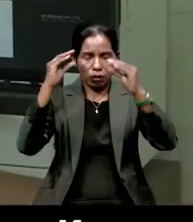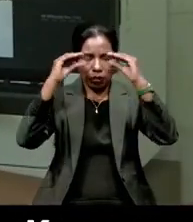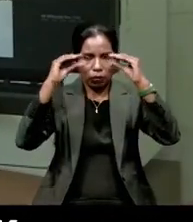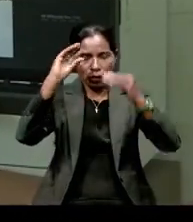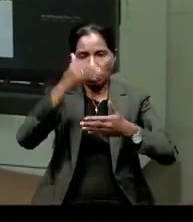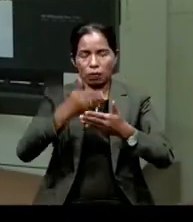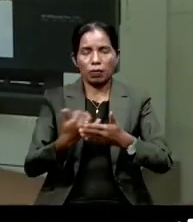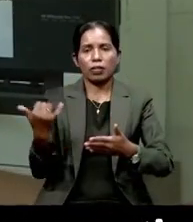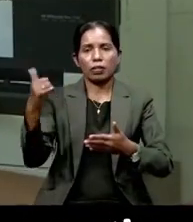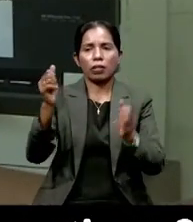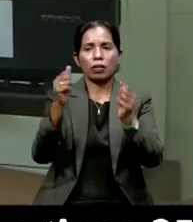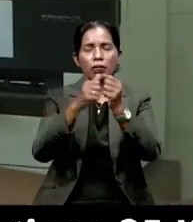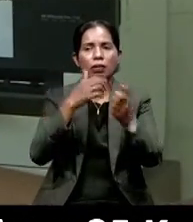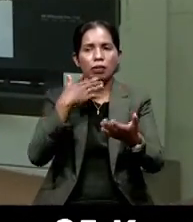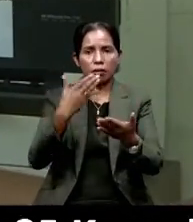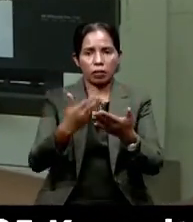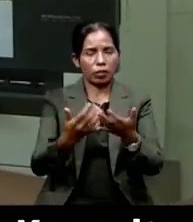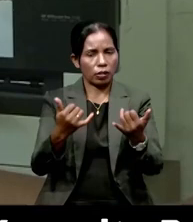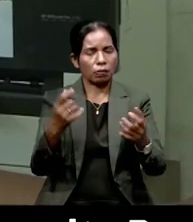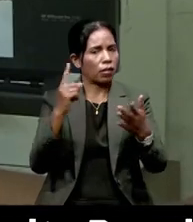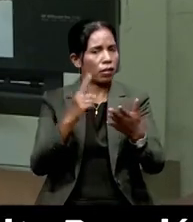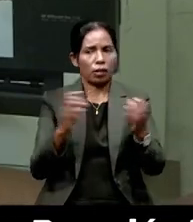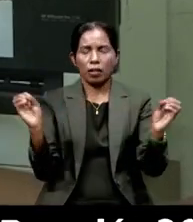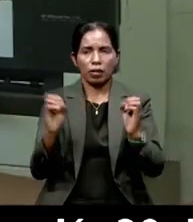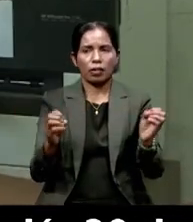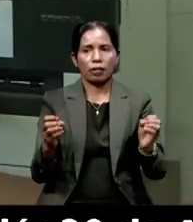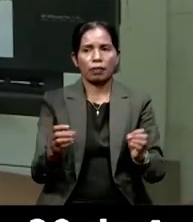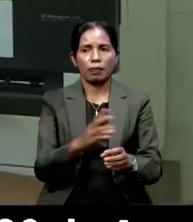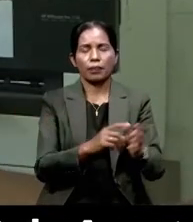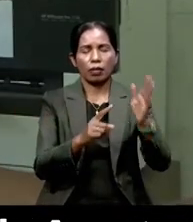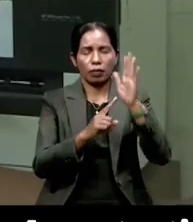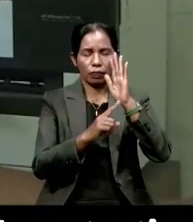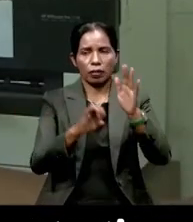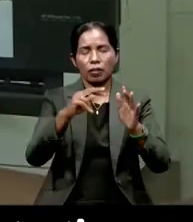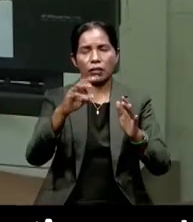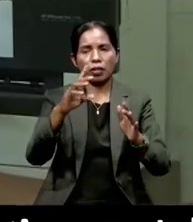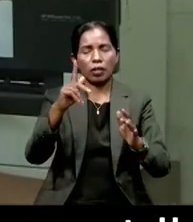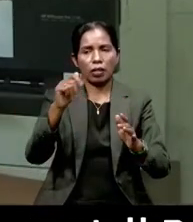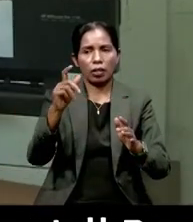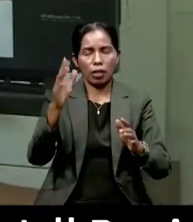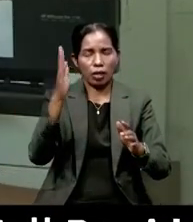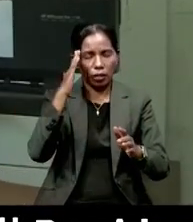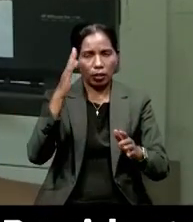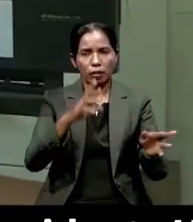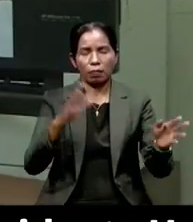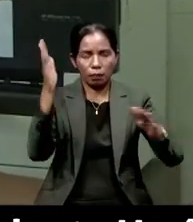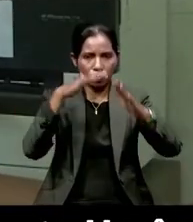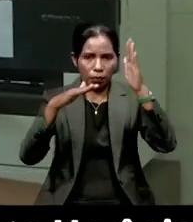hodi. Ira ne maklaya. Durante ni indica ni iha, hatene katak